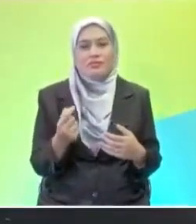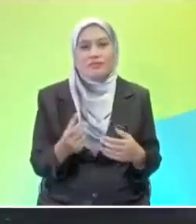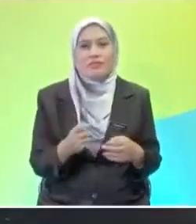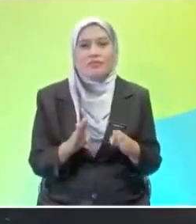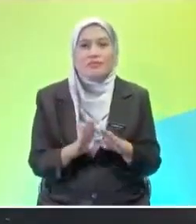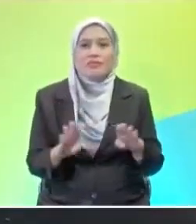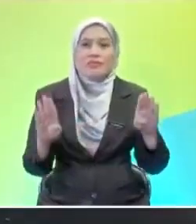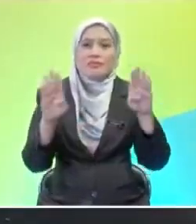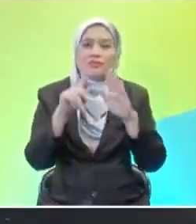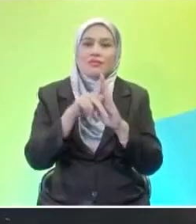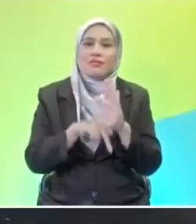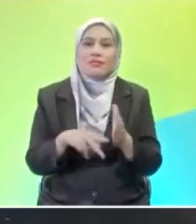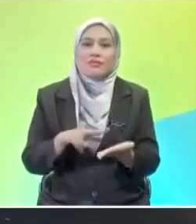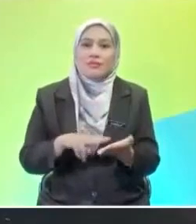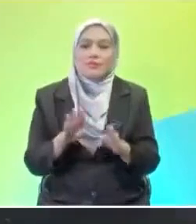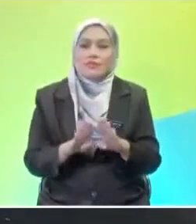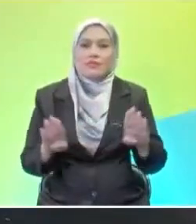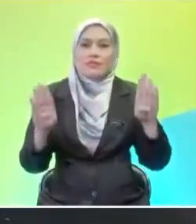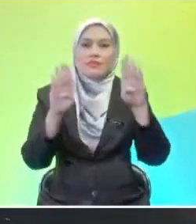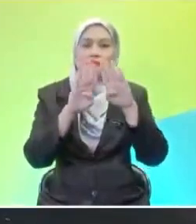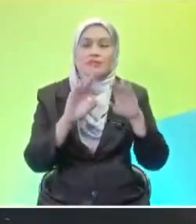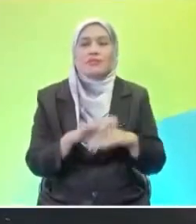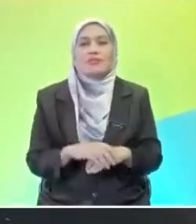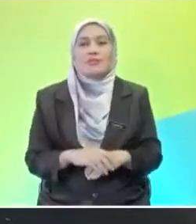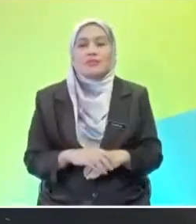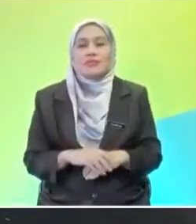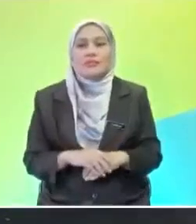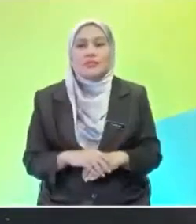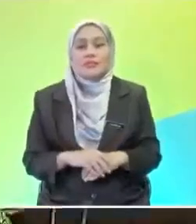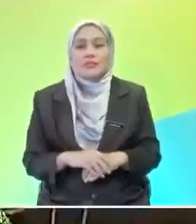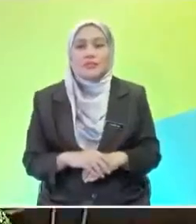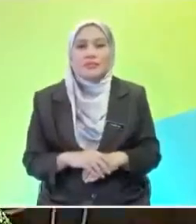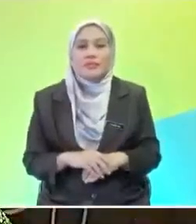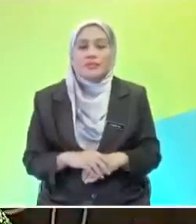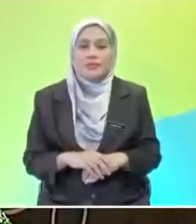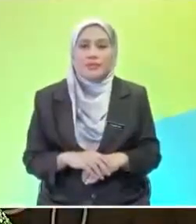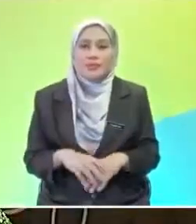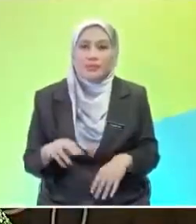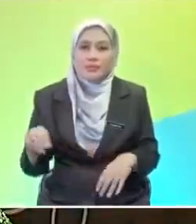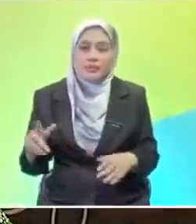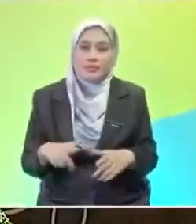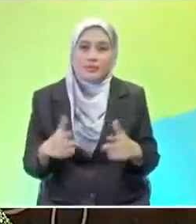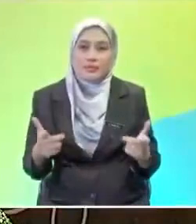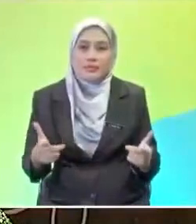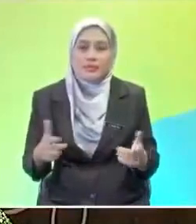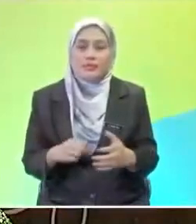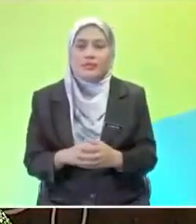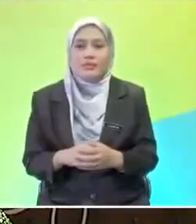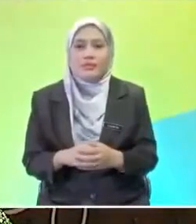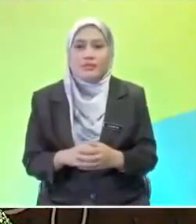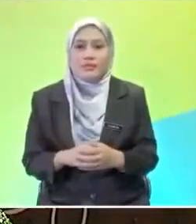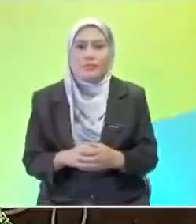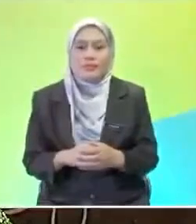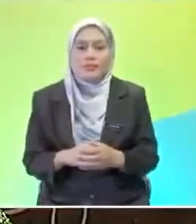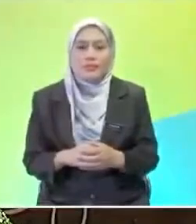Ada hampir lah tepat dengan macam berita sikit. Okey. Jom kita cuba murid yang lain pula. Macam berita, perenggan